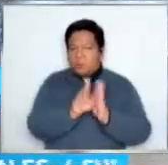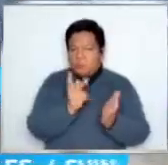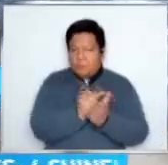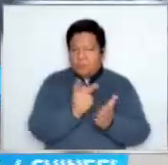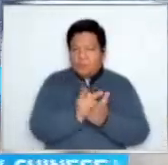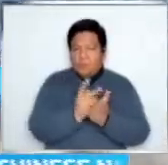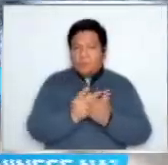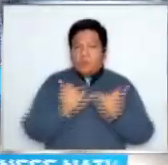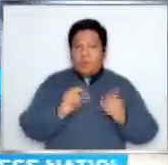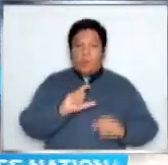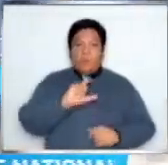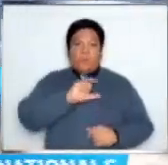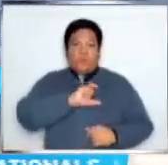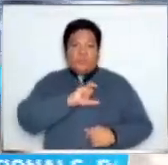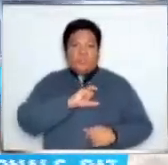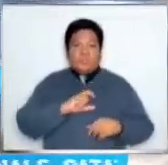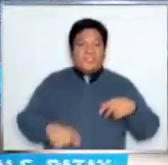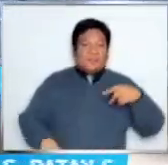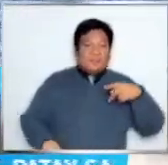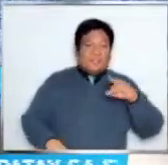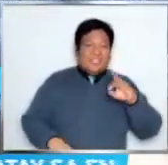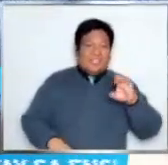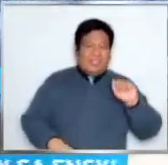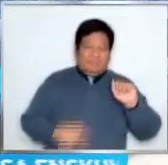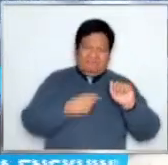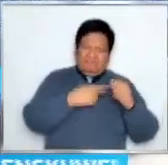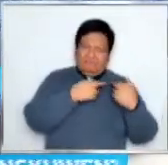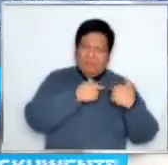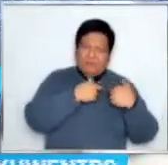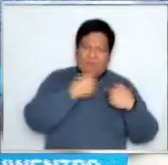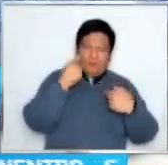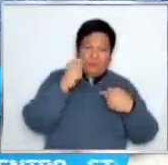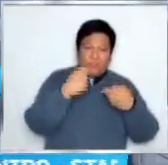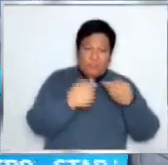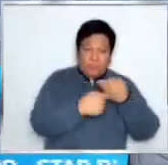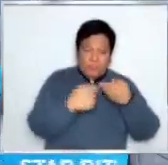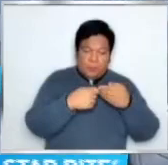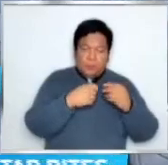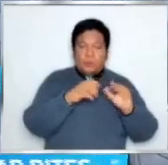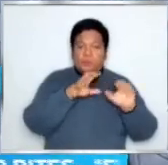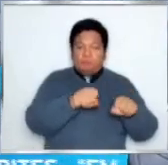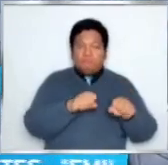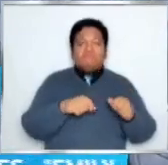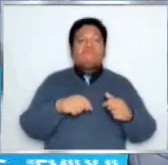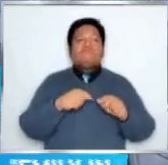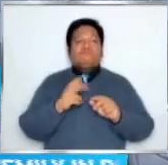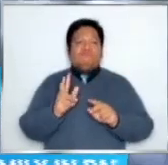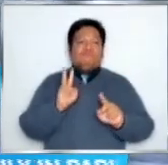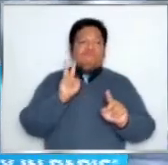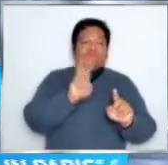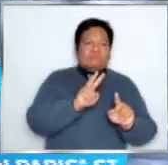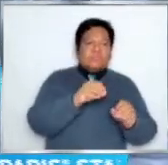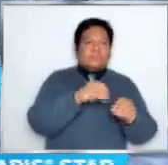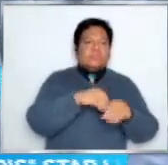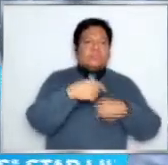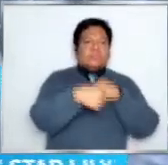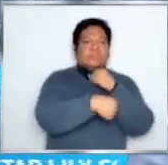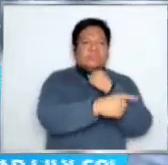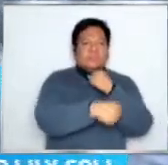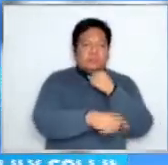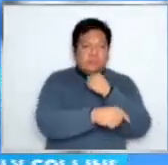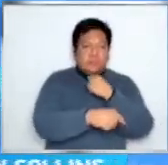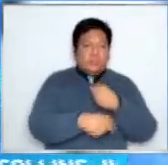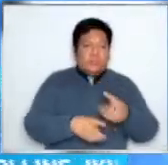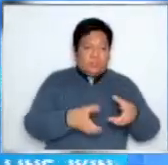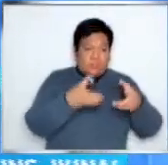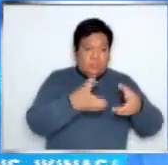Philippine National Police sa bypass operation sa tabing dagat na lugar sa Candelaria, Zambales. Nakabalot sa mga vacuum sealed foil ang 500 kilong shabu